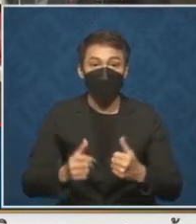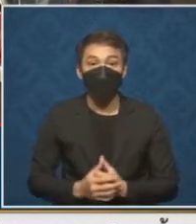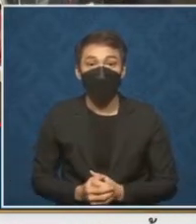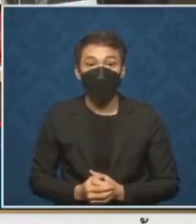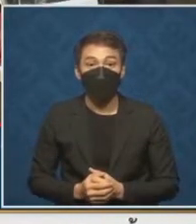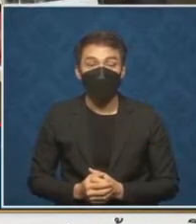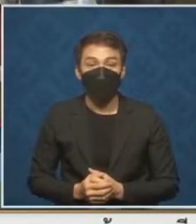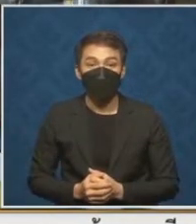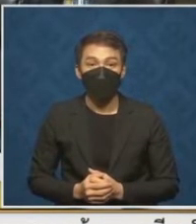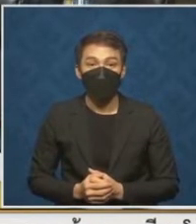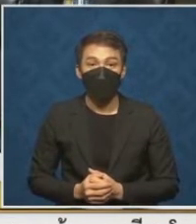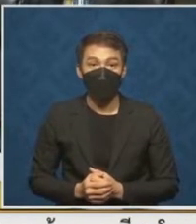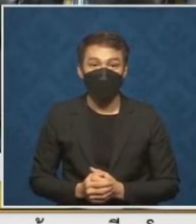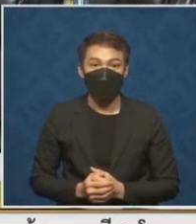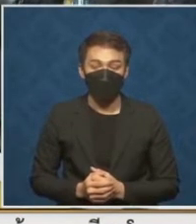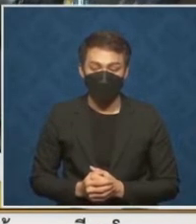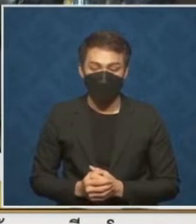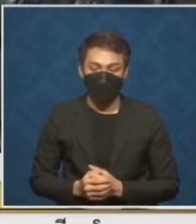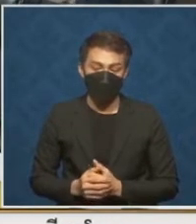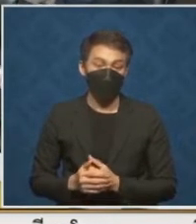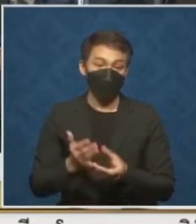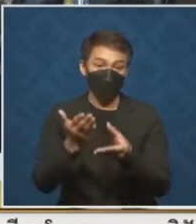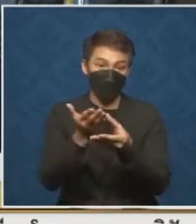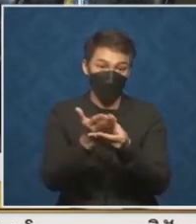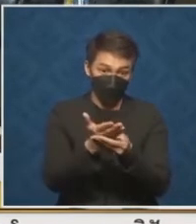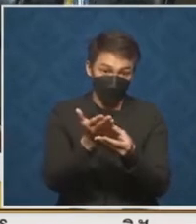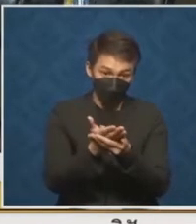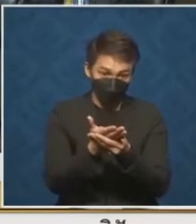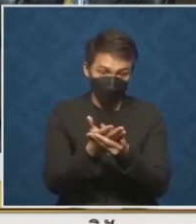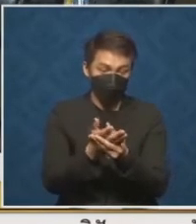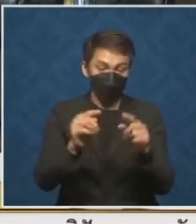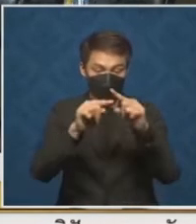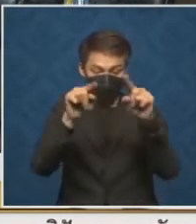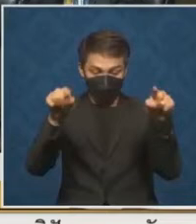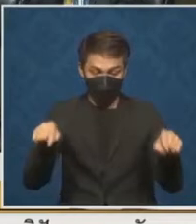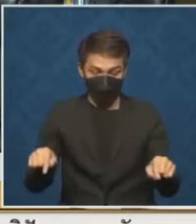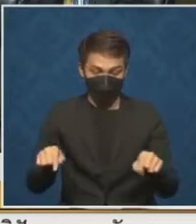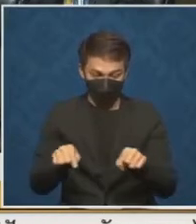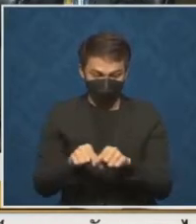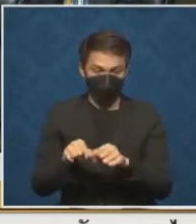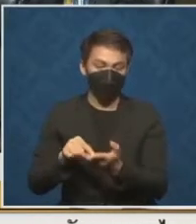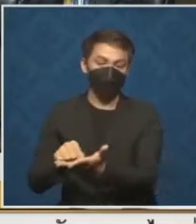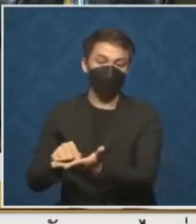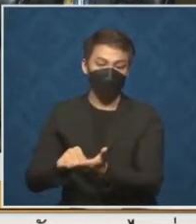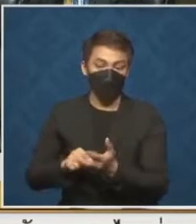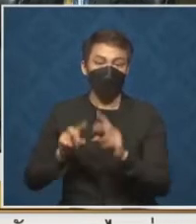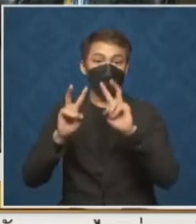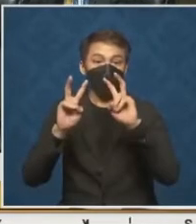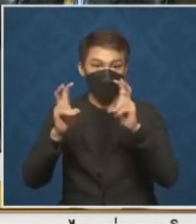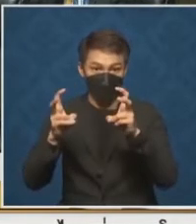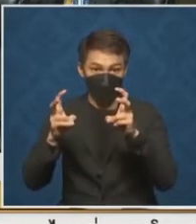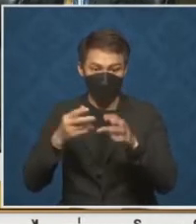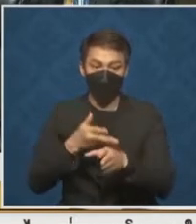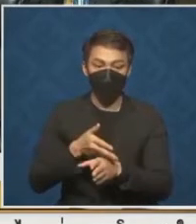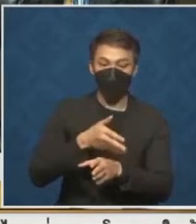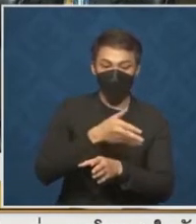เอกกะสานที่ผมจะขออนุญาตธรรมทานอ่านเป็นญัตติที่นำเสนอเป็นลายลักษณ์อักษรกับธรรมทานถ้ามา